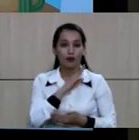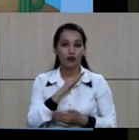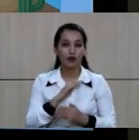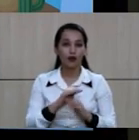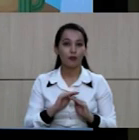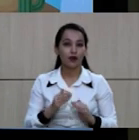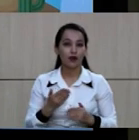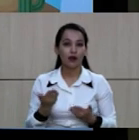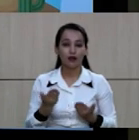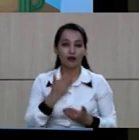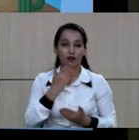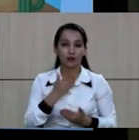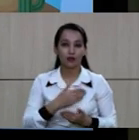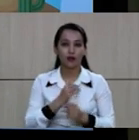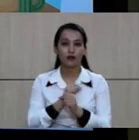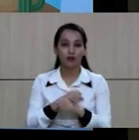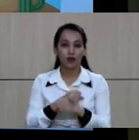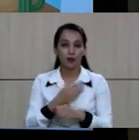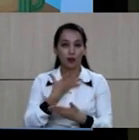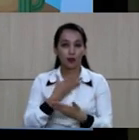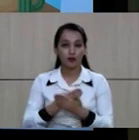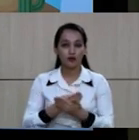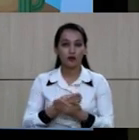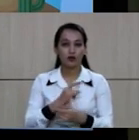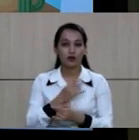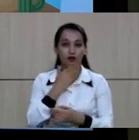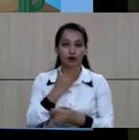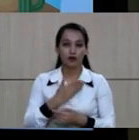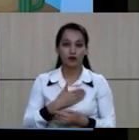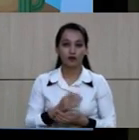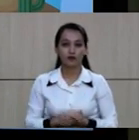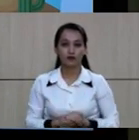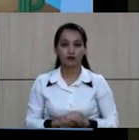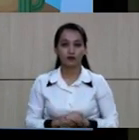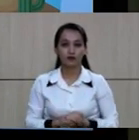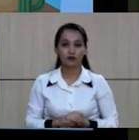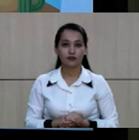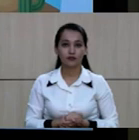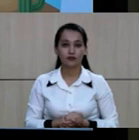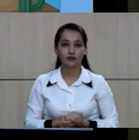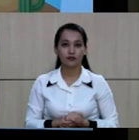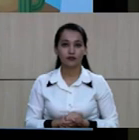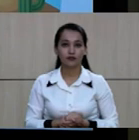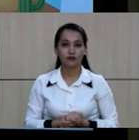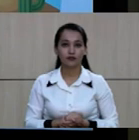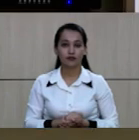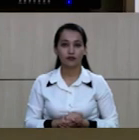ham o'zini bolasiga shunchalik mehribon. Bu masaldan nimani ko'zda tutgan Gulxani? Bu